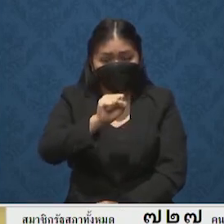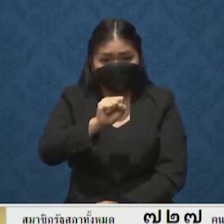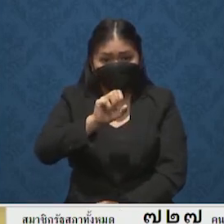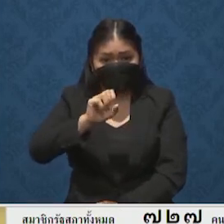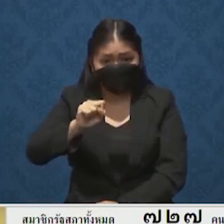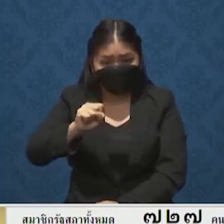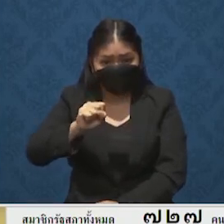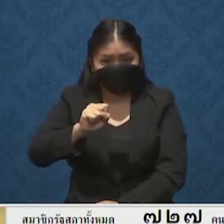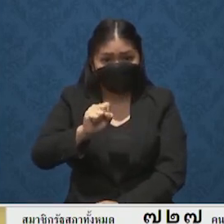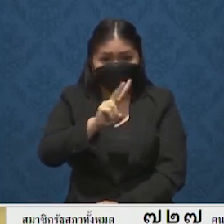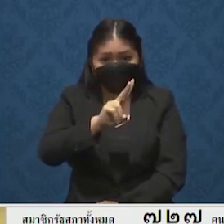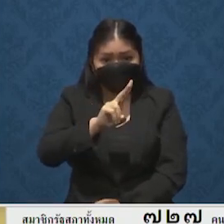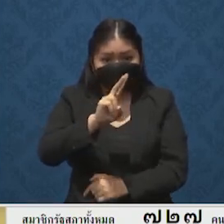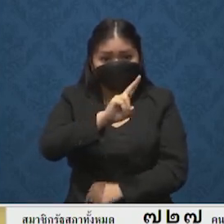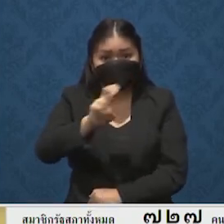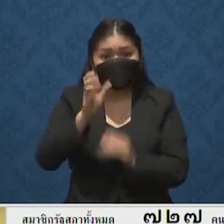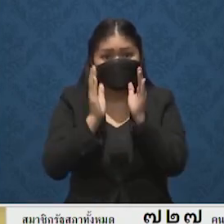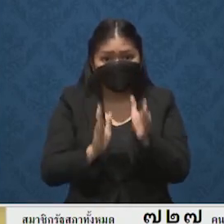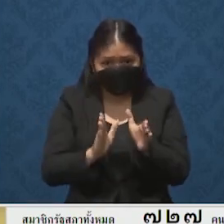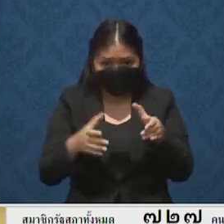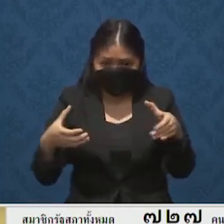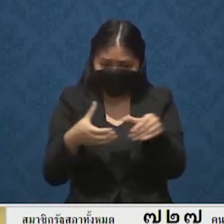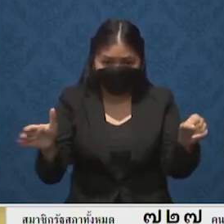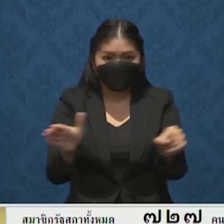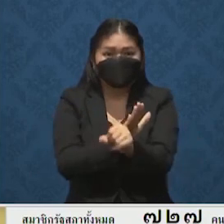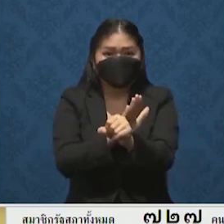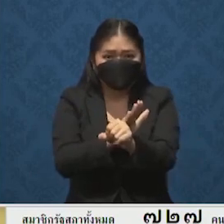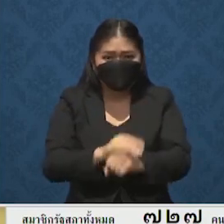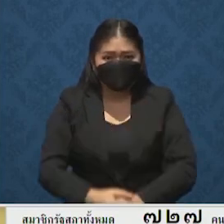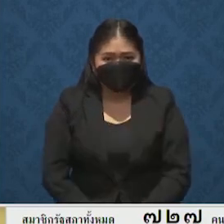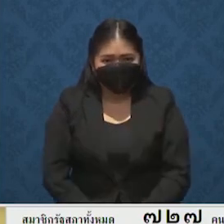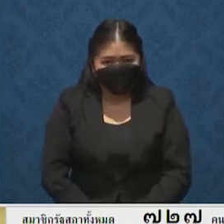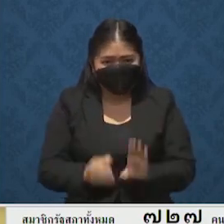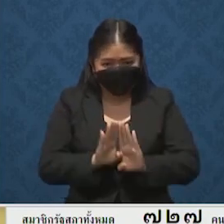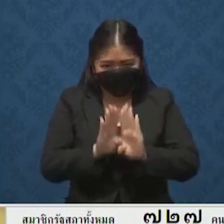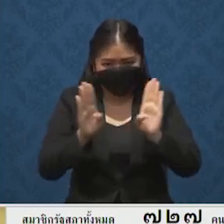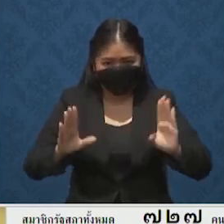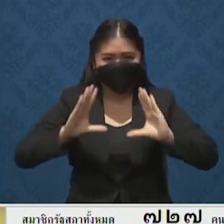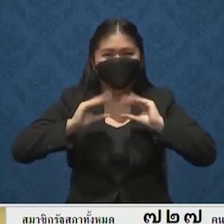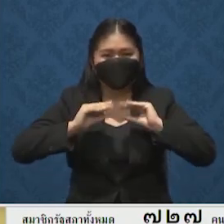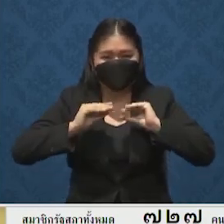ร200คนขอเปิดประชุมครับครับผมขอเปิดประชุมครับ